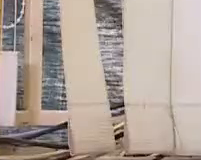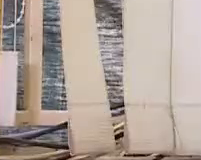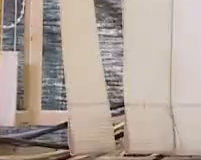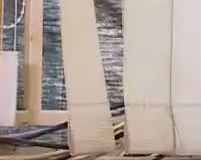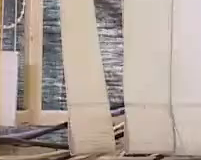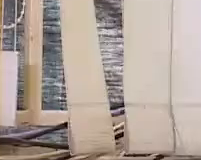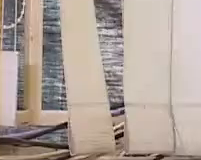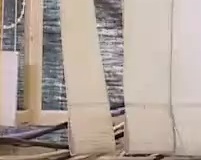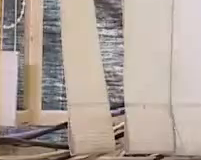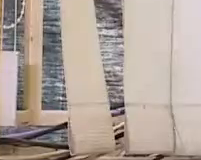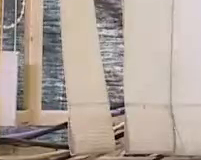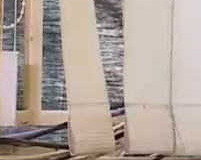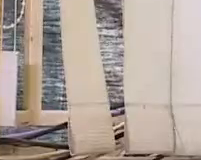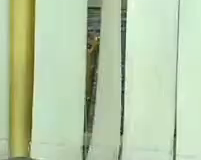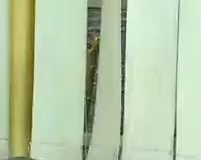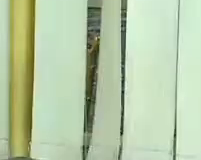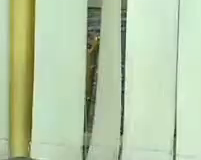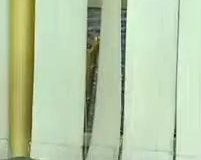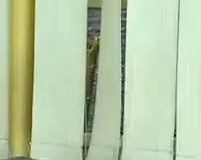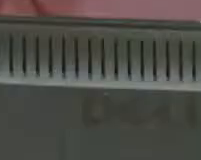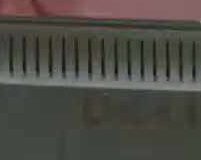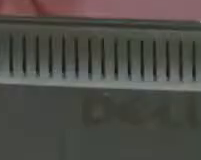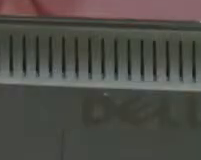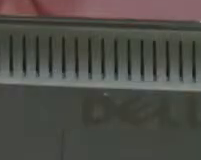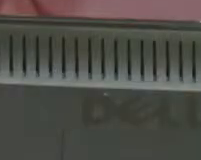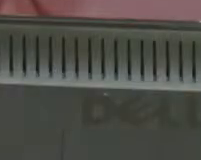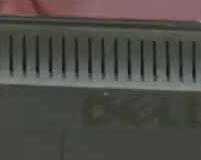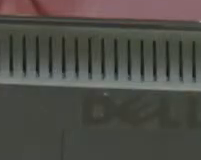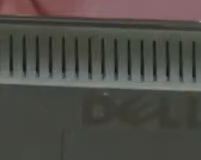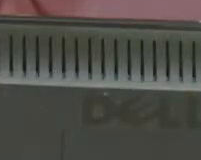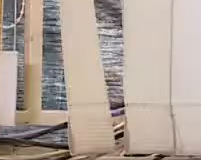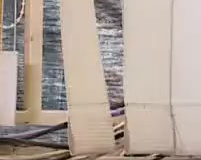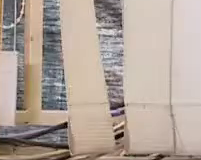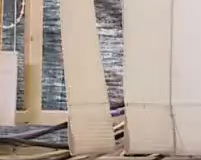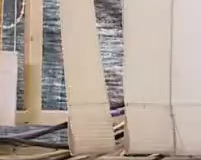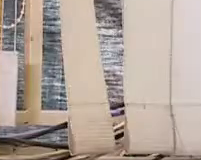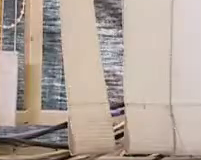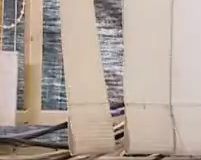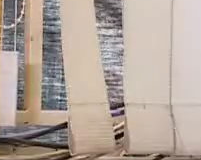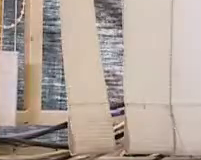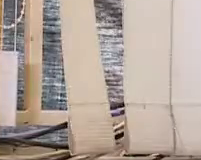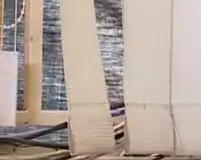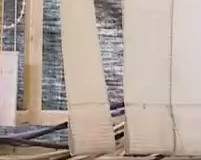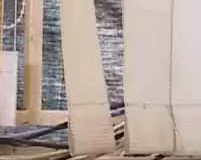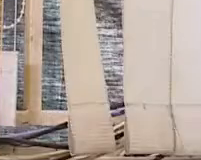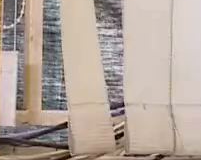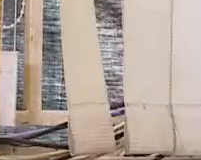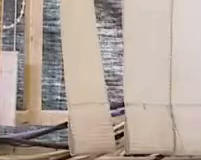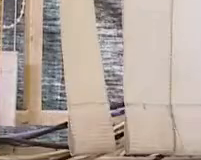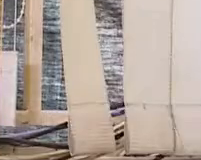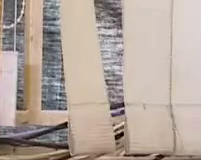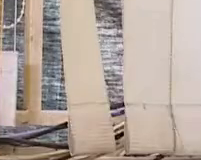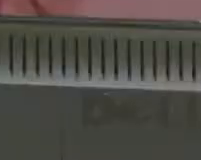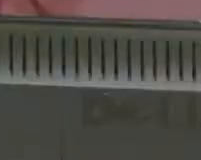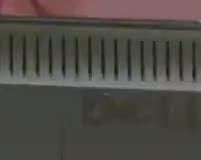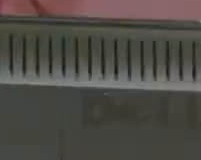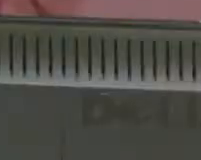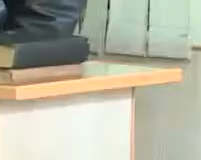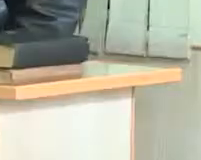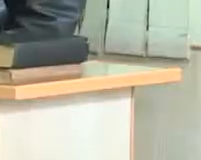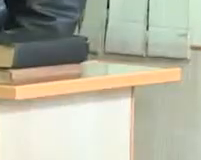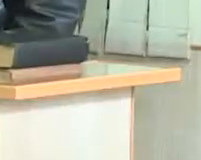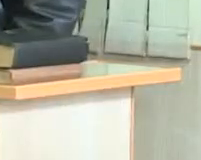like an angel. Abara. Angel sasa, angel anakujia wapi kwa hii kesi? Hata hawezi. Amesema mimi ni msumari mwema. Msamaria